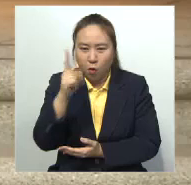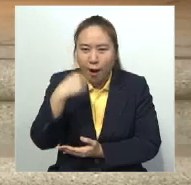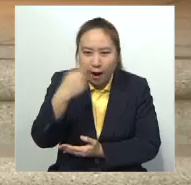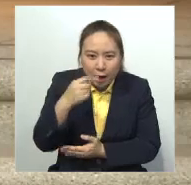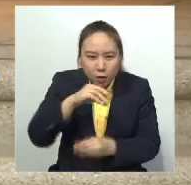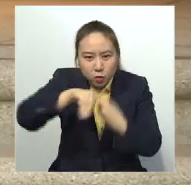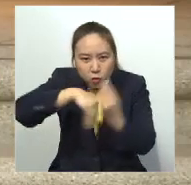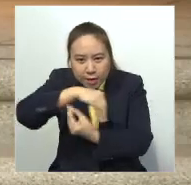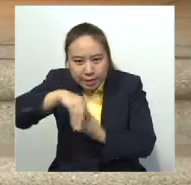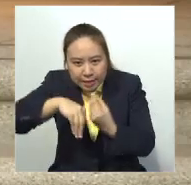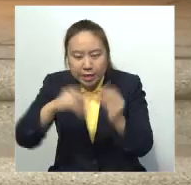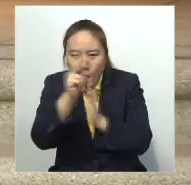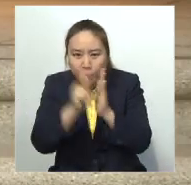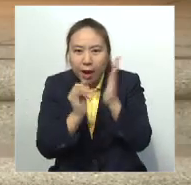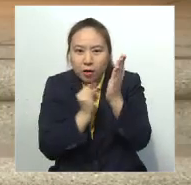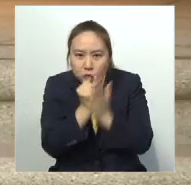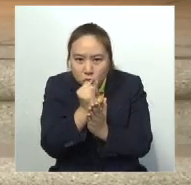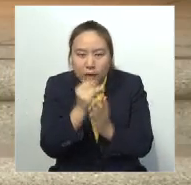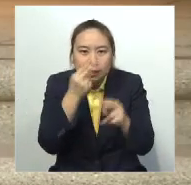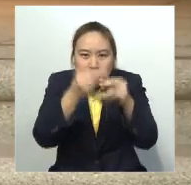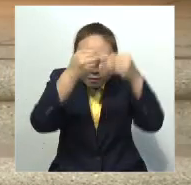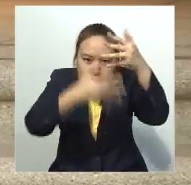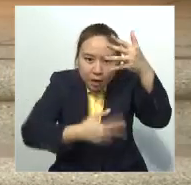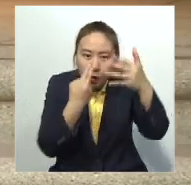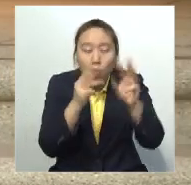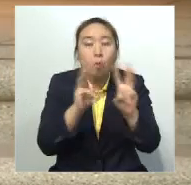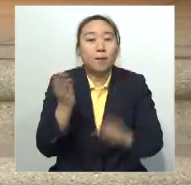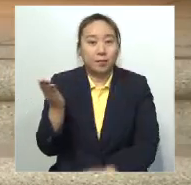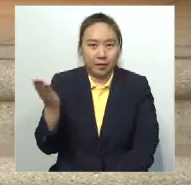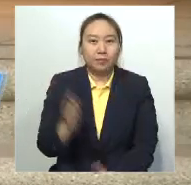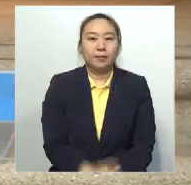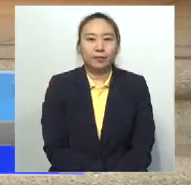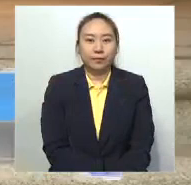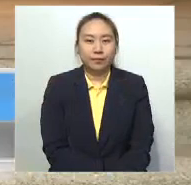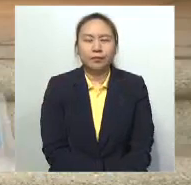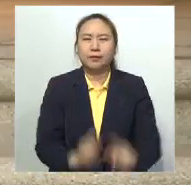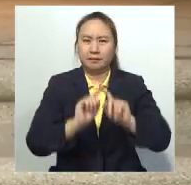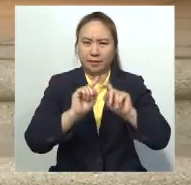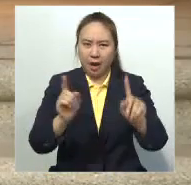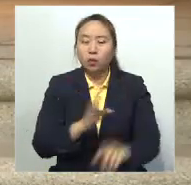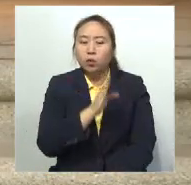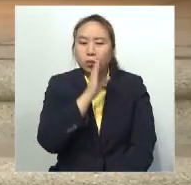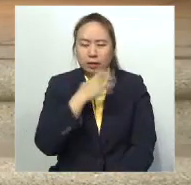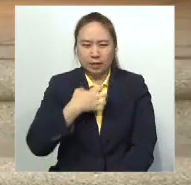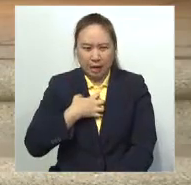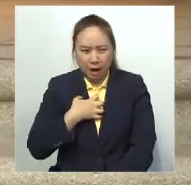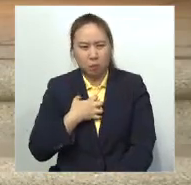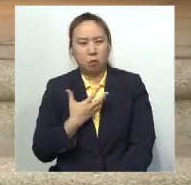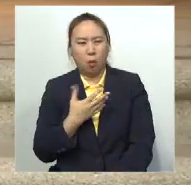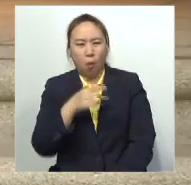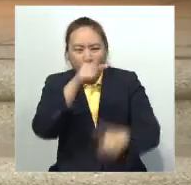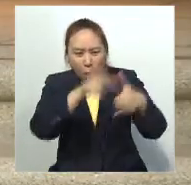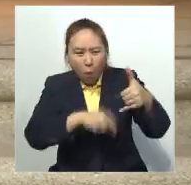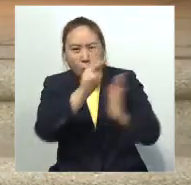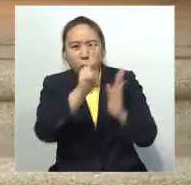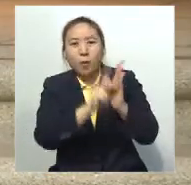อบธุรกิจสินเชื่อพิกโกไฟแนนซ์ได้ที่เว็บไซต์ 1359.go.th ครับแต่ถ้าหากว่าต้องการร้องเรียนเกี่ยวกับการกระทําที่ผิ